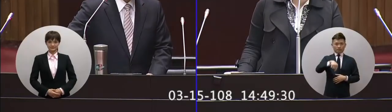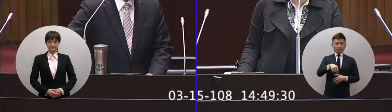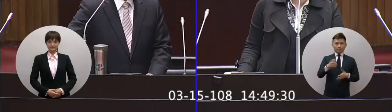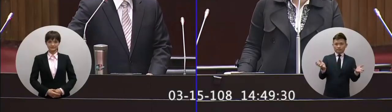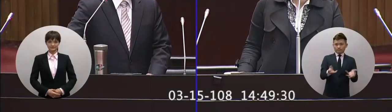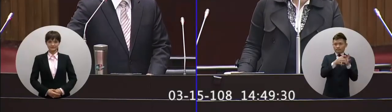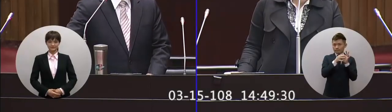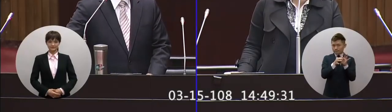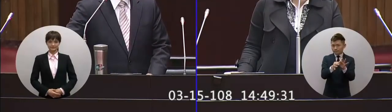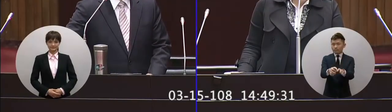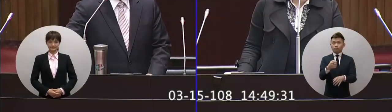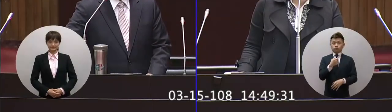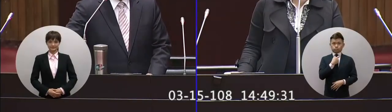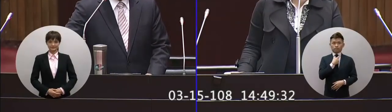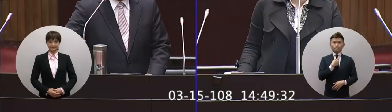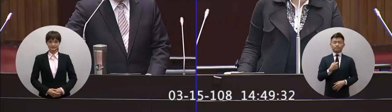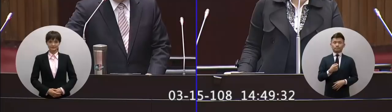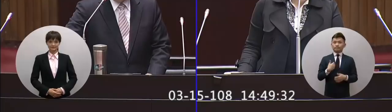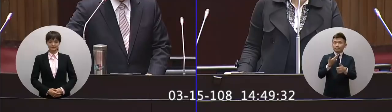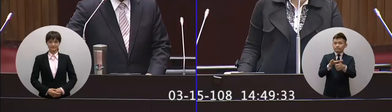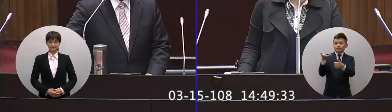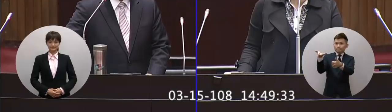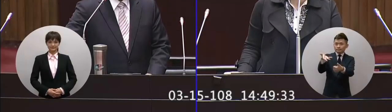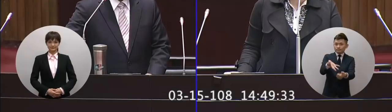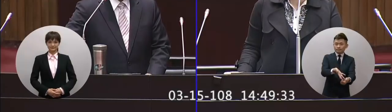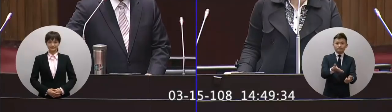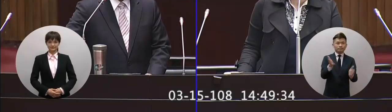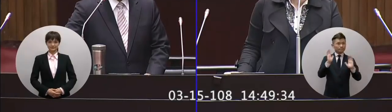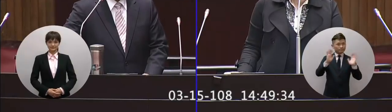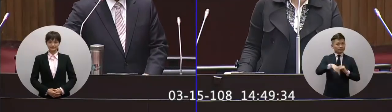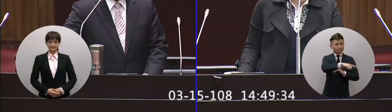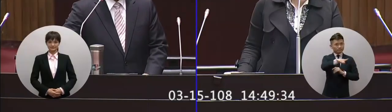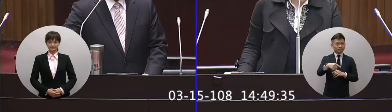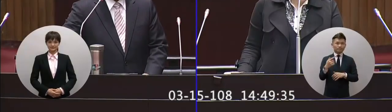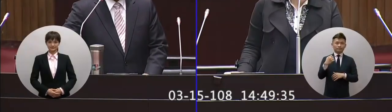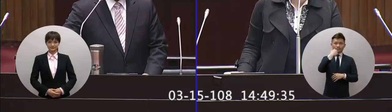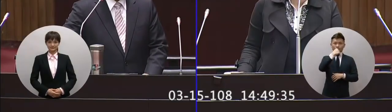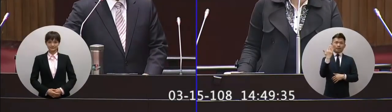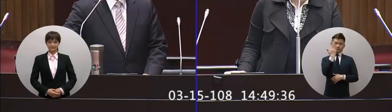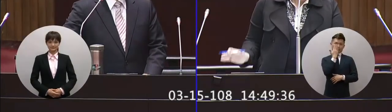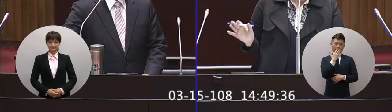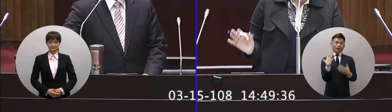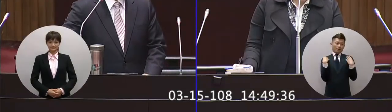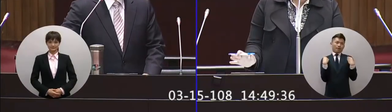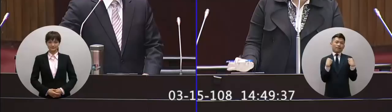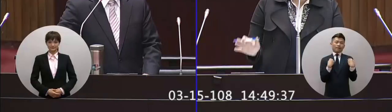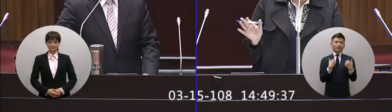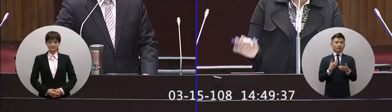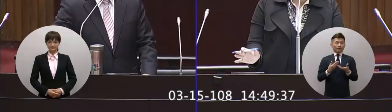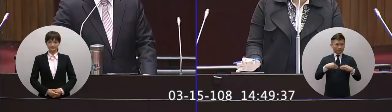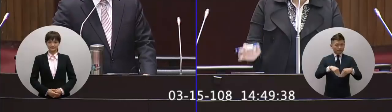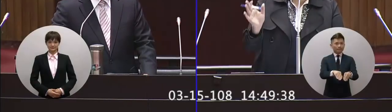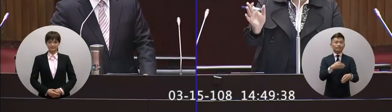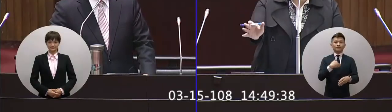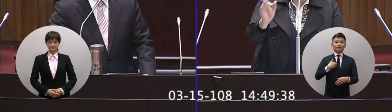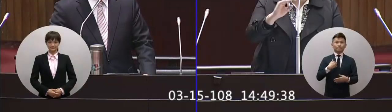永续的发展，留给我们的下一代美好的台湾，时时刻刻反省每一位